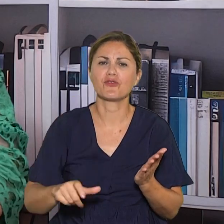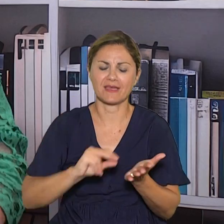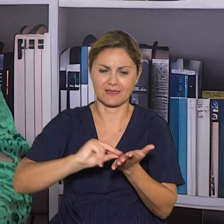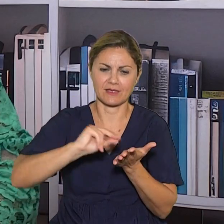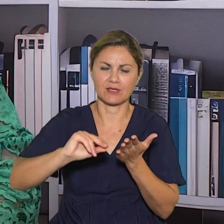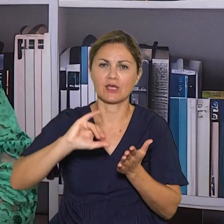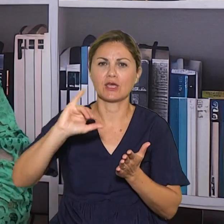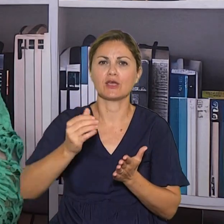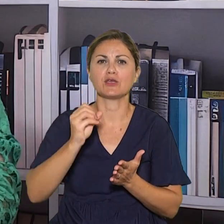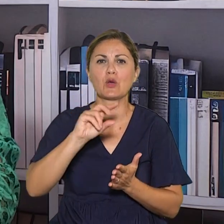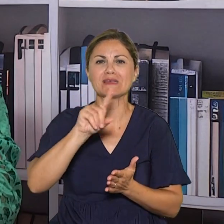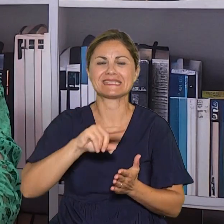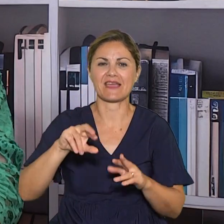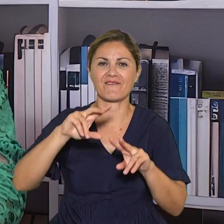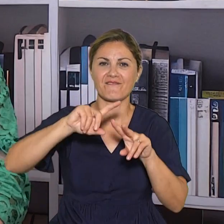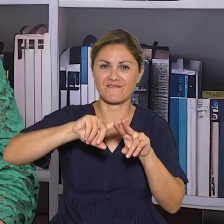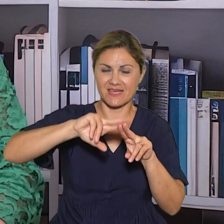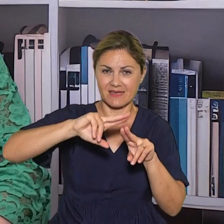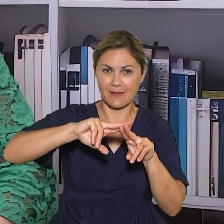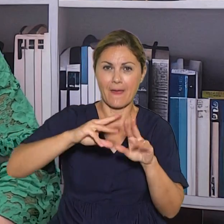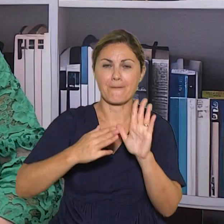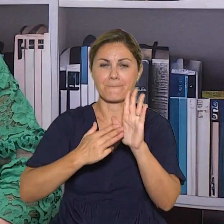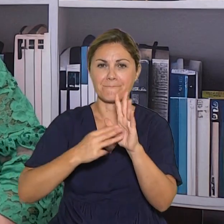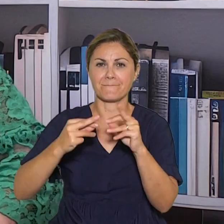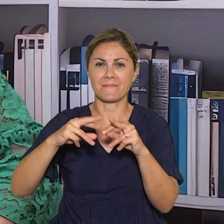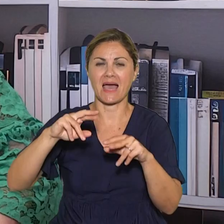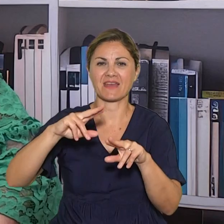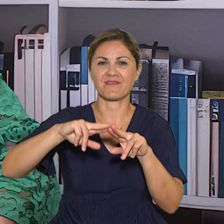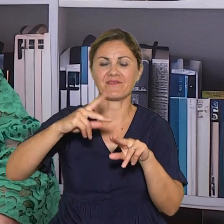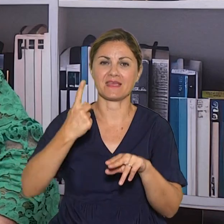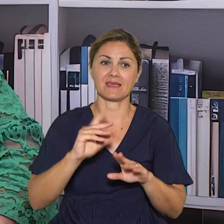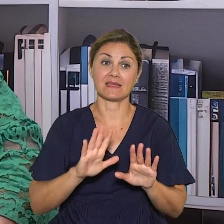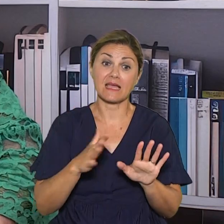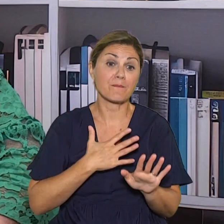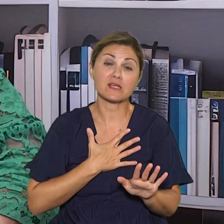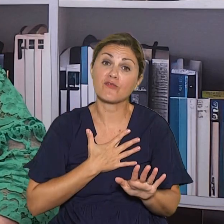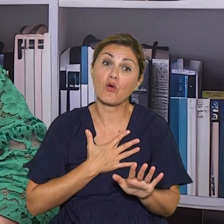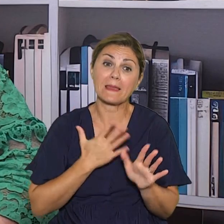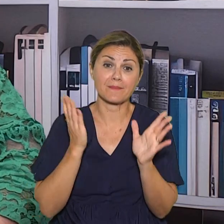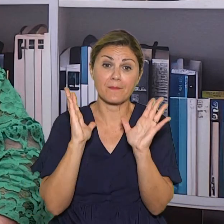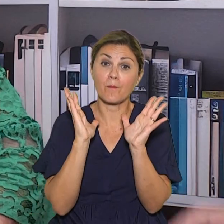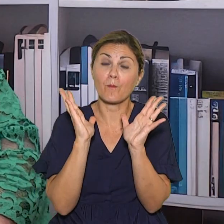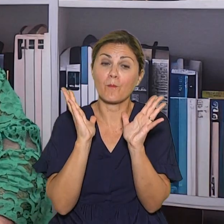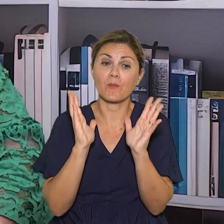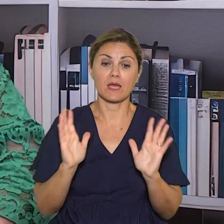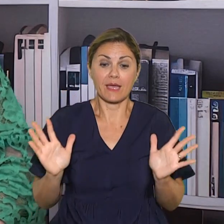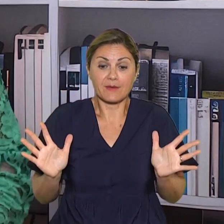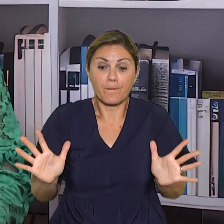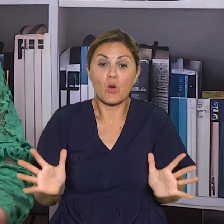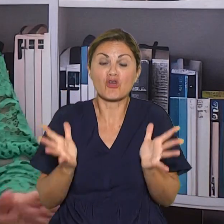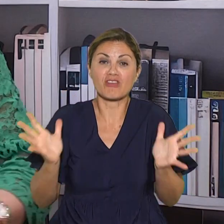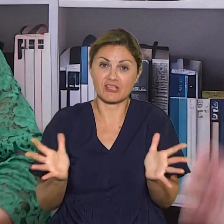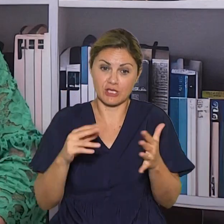Josef Murphy. Josef Murphy, tako sličnih knjiga sam pročitala jako, jako puno. Eto, to su knjige motivirajuće, knjige koje